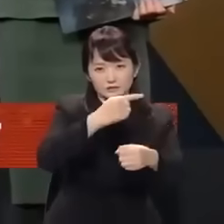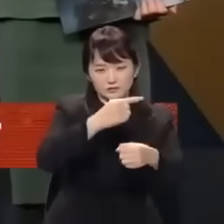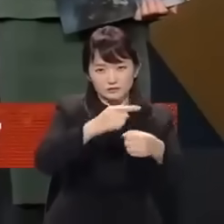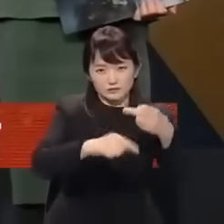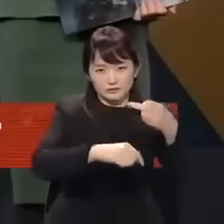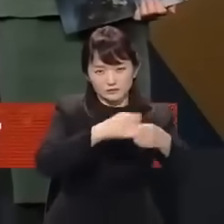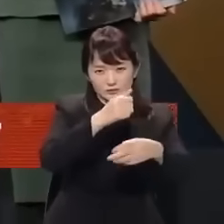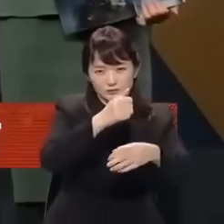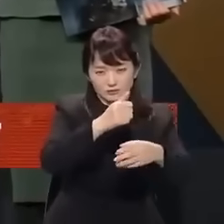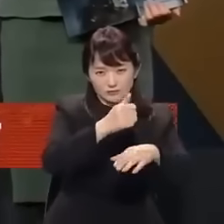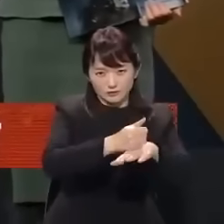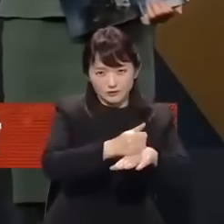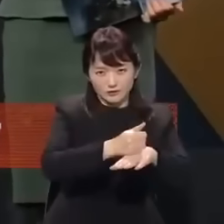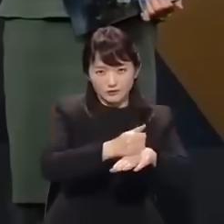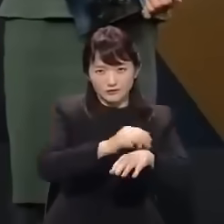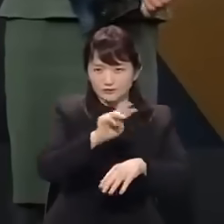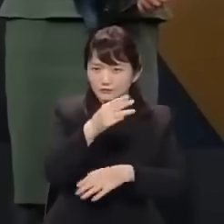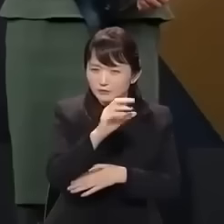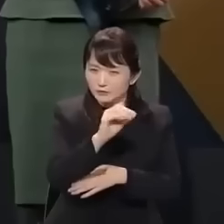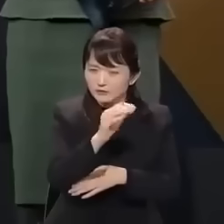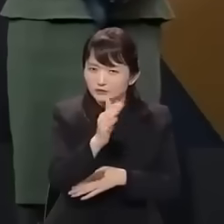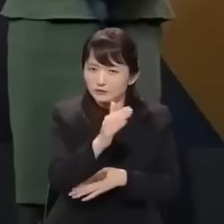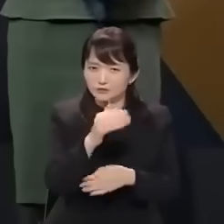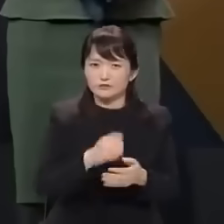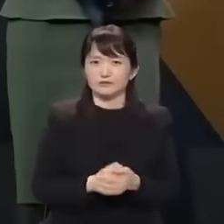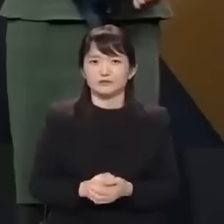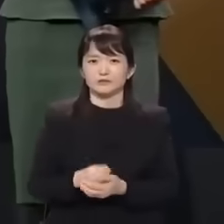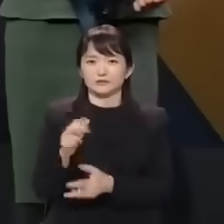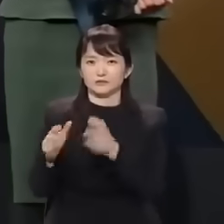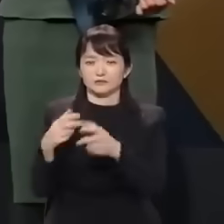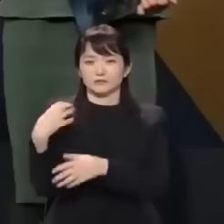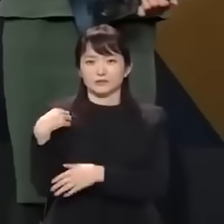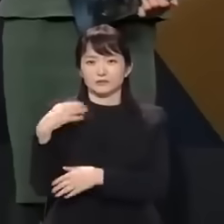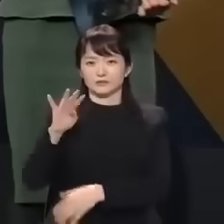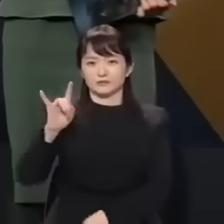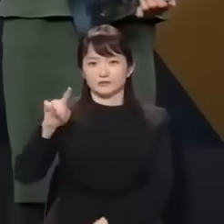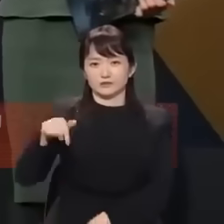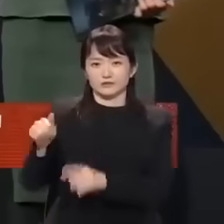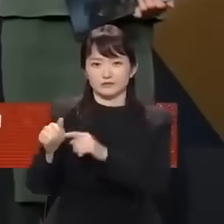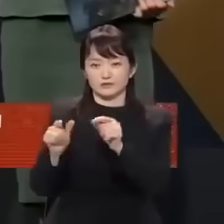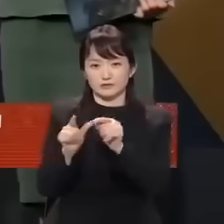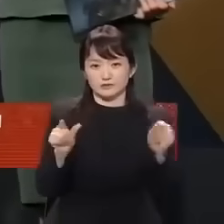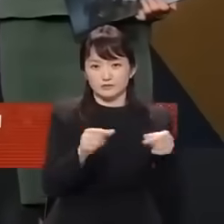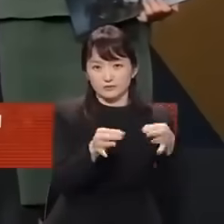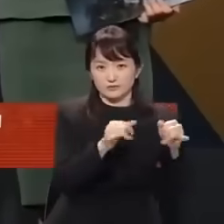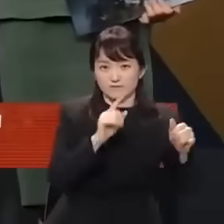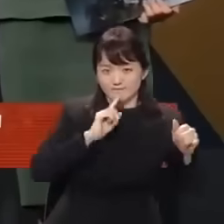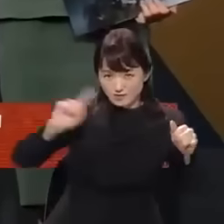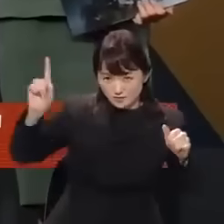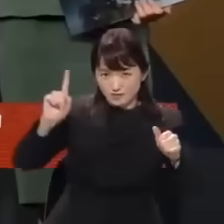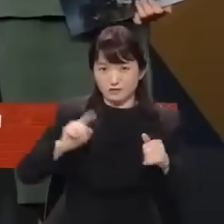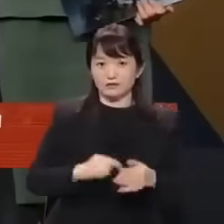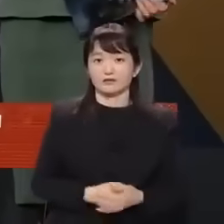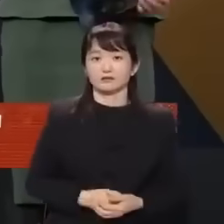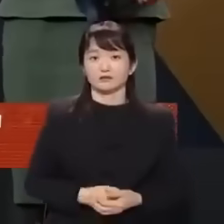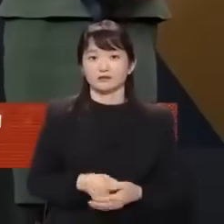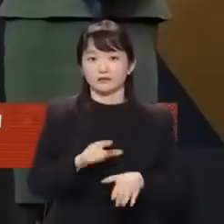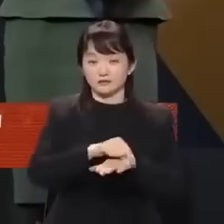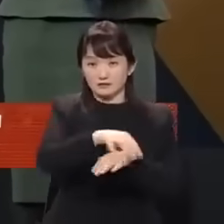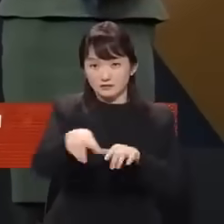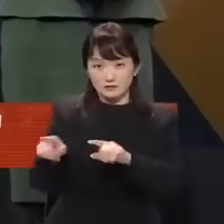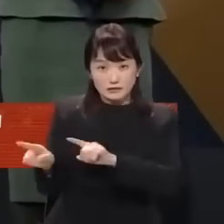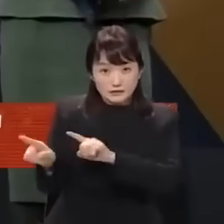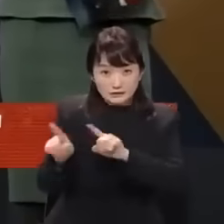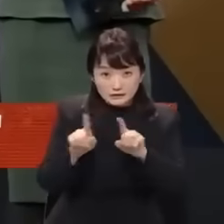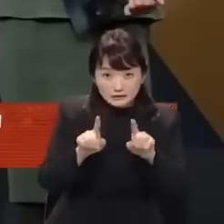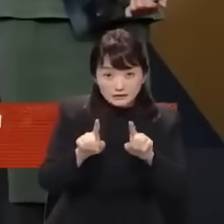전망입니다 그런데이 사업을 주도했던 백종원 대표 일부 상인으로부터 신고를 당했습니다 지역 살리기를